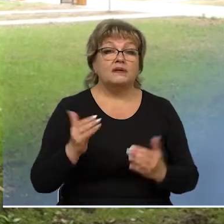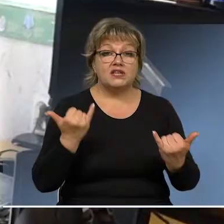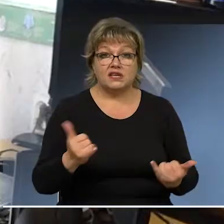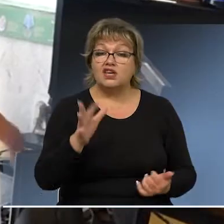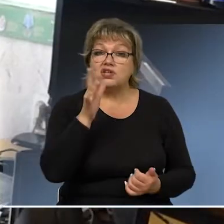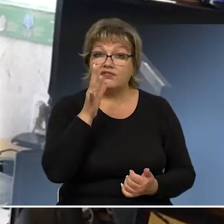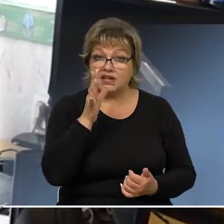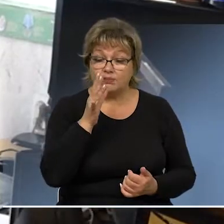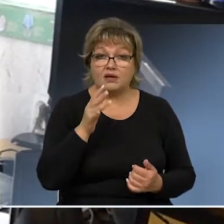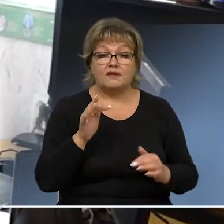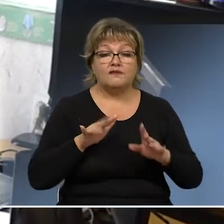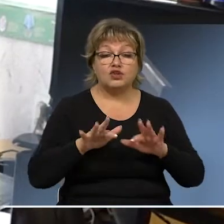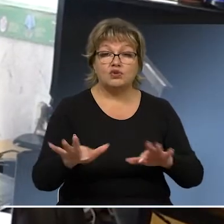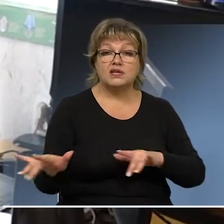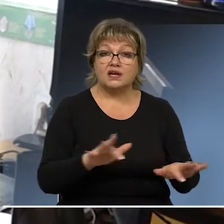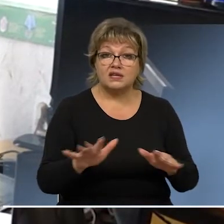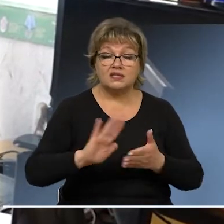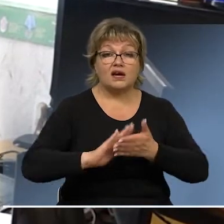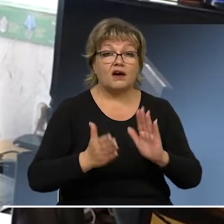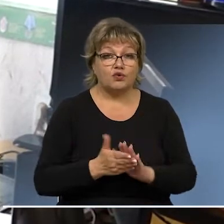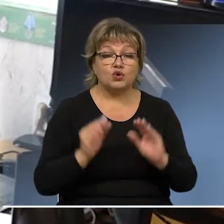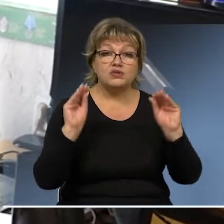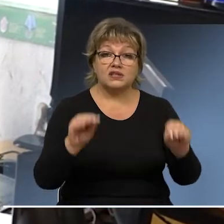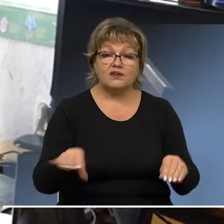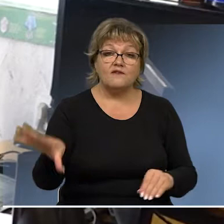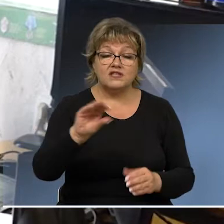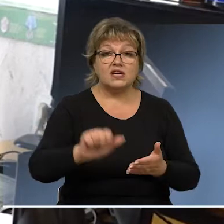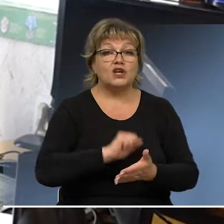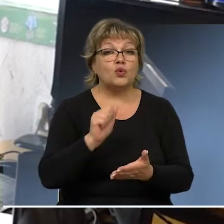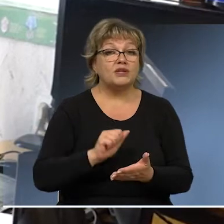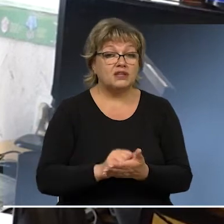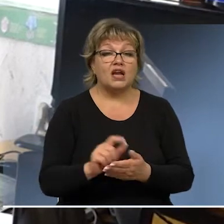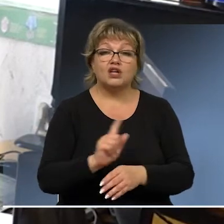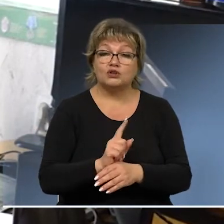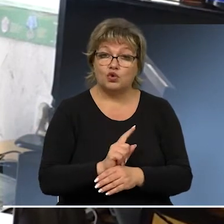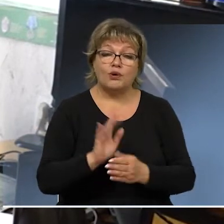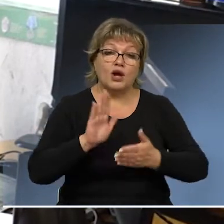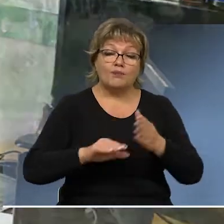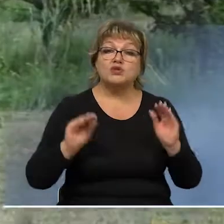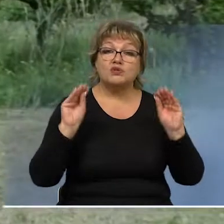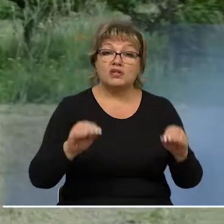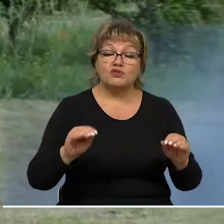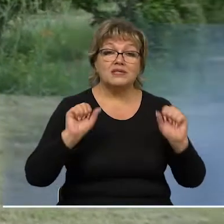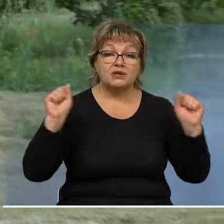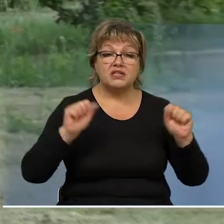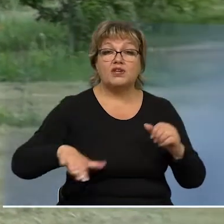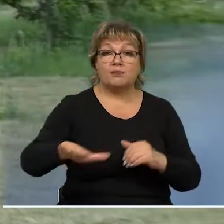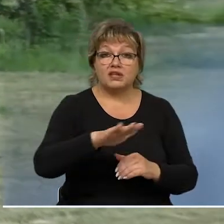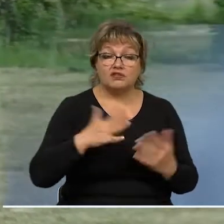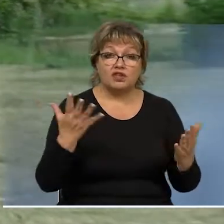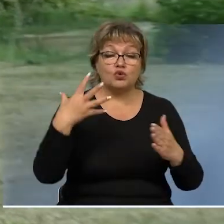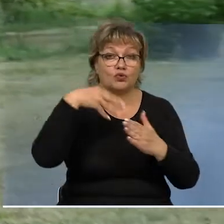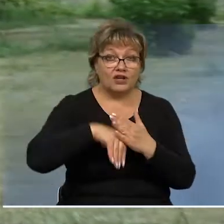платова настоящее время ведутся организация фондового договора и установление всех документальных норм после установки